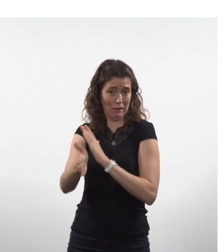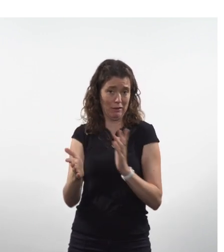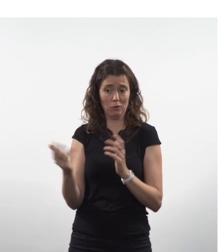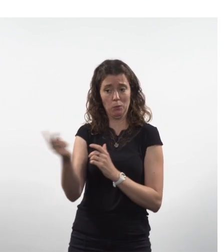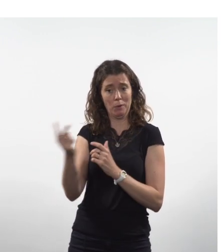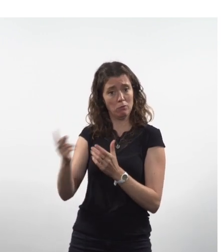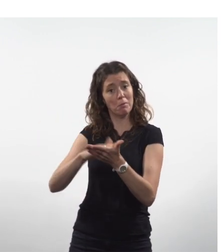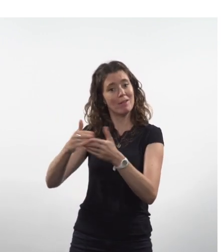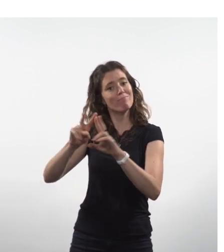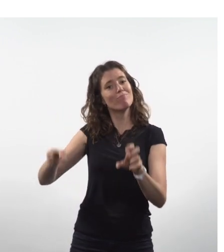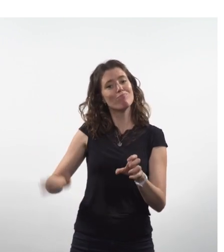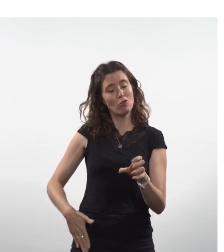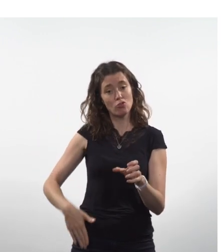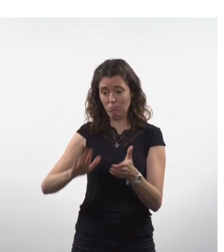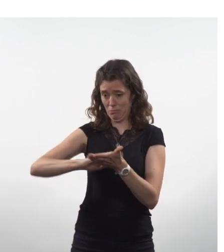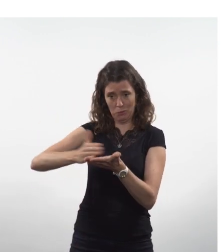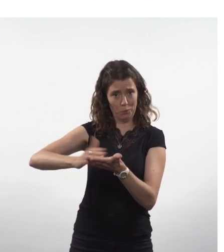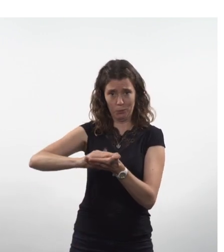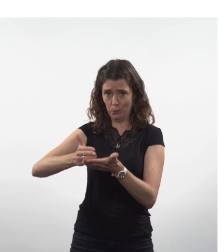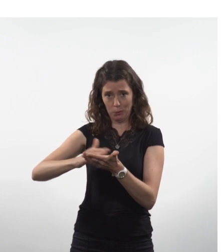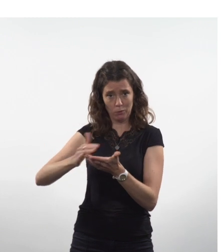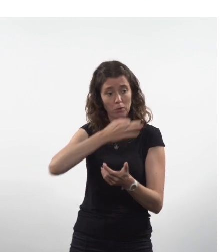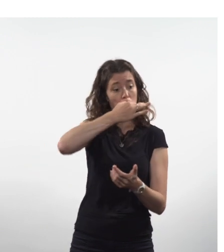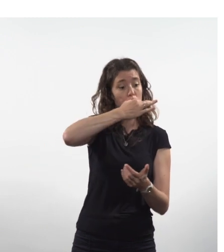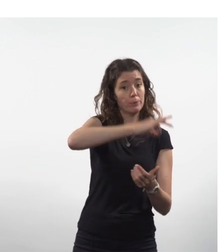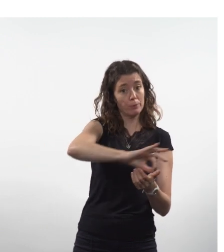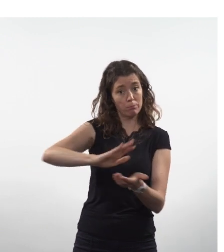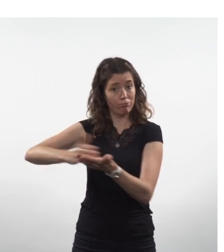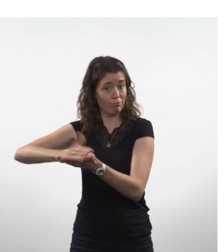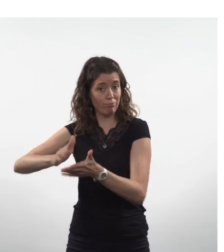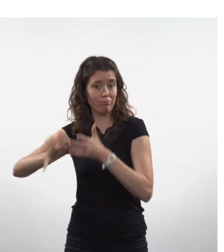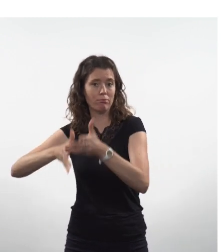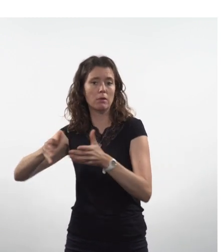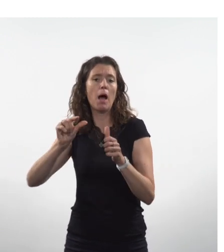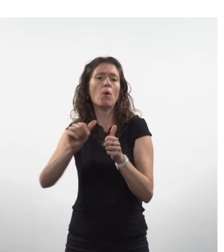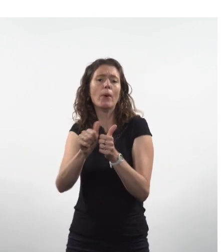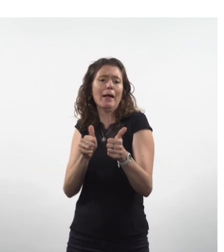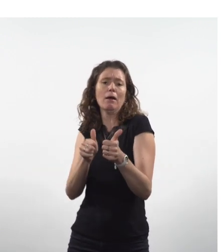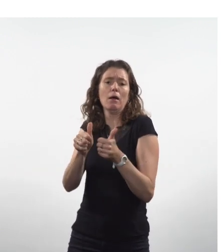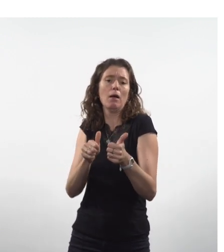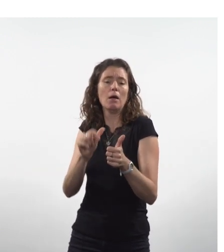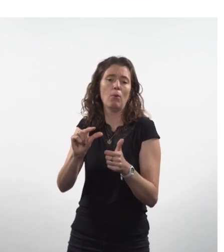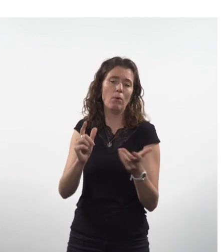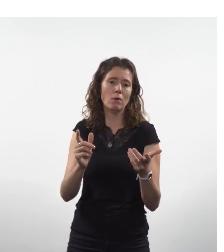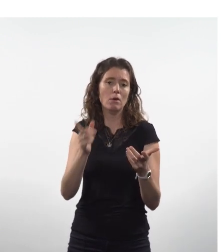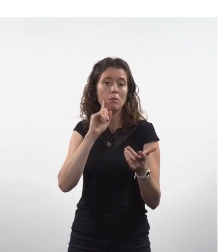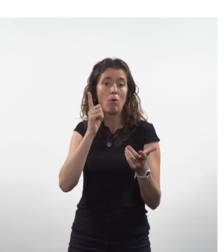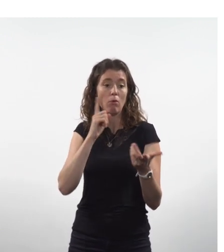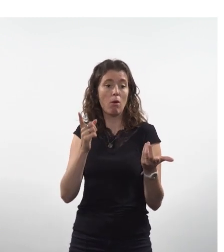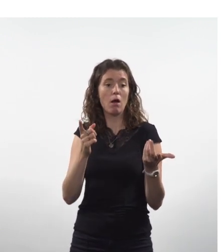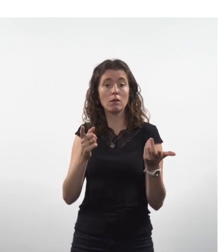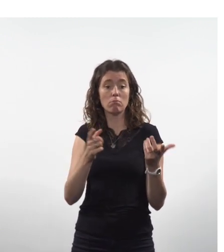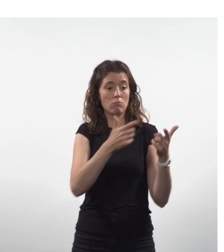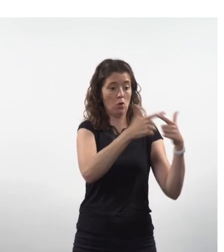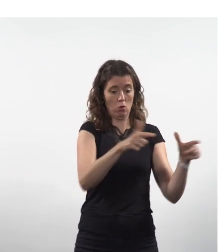des interprètes diplômés et qui traduisent au fil de ce qui se dit, avec un tout petit décalage, parce que les langues n'ont pas les mêmes